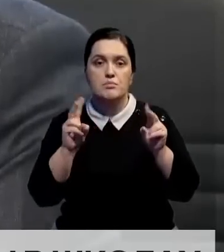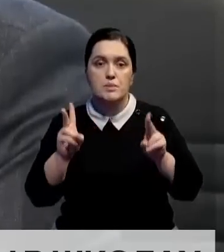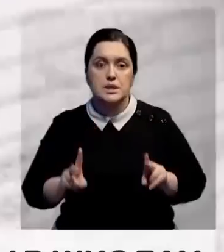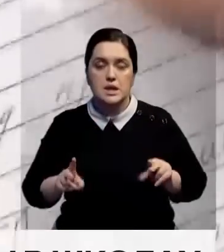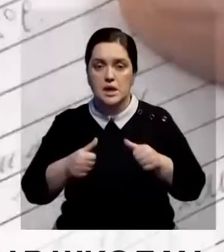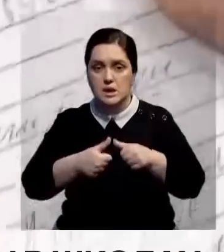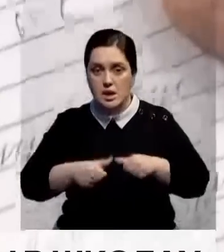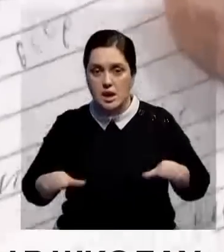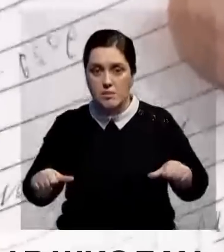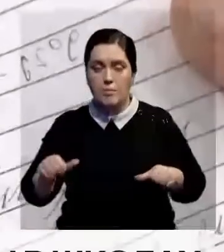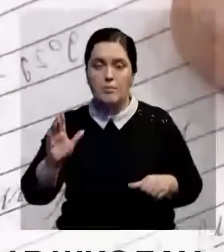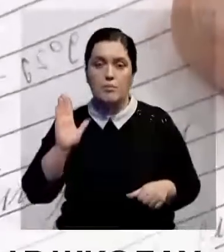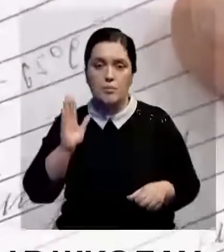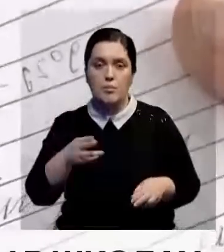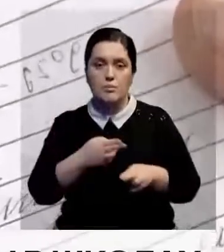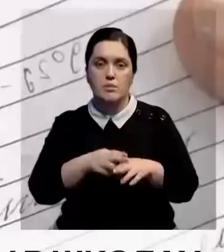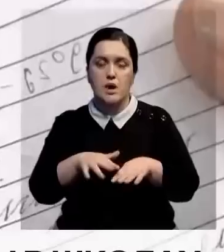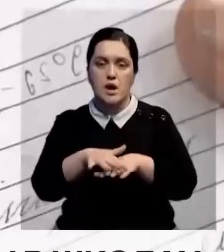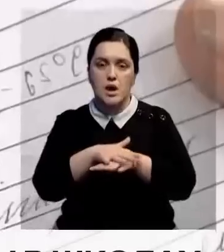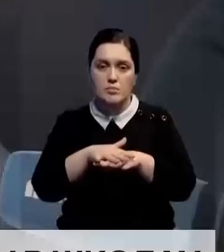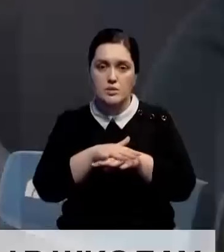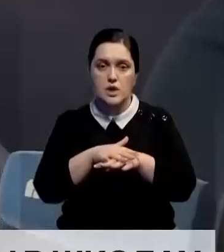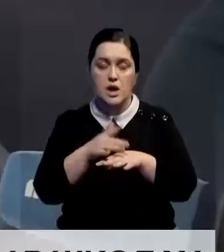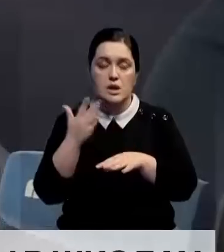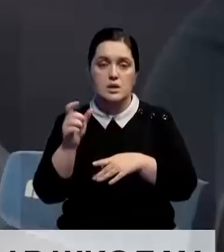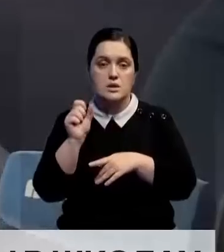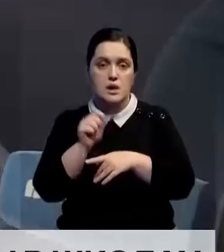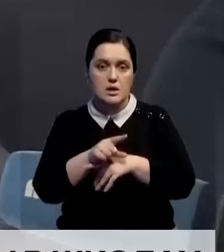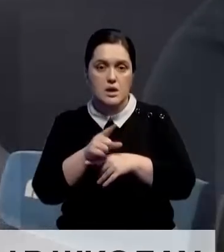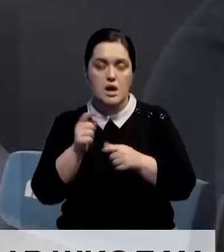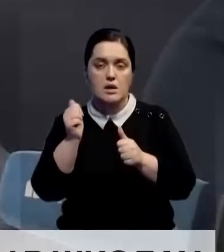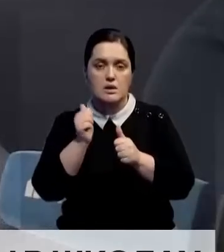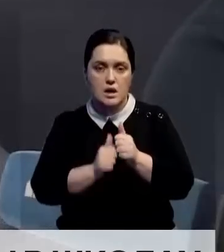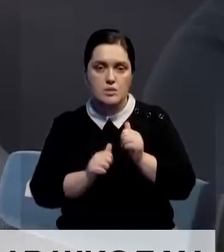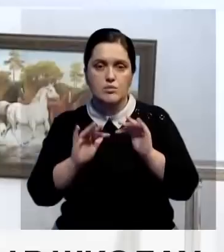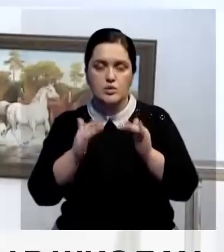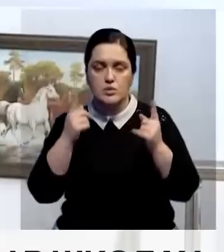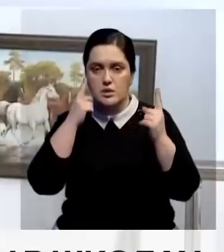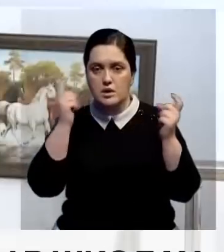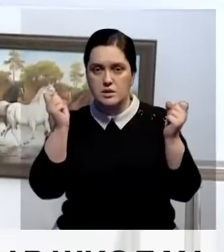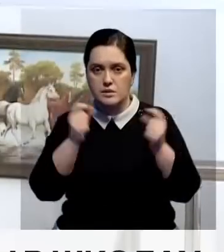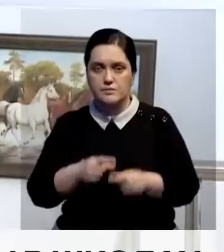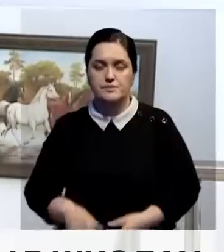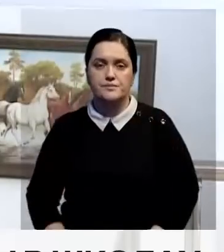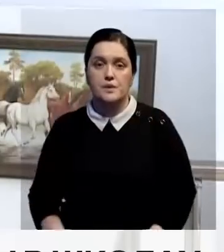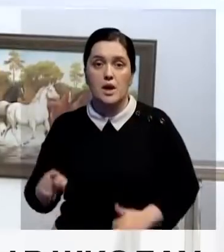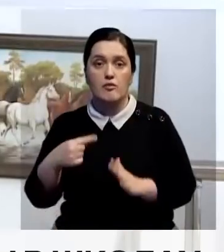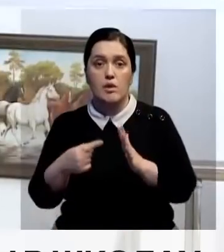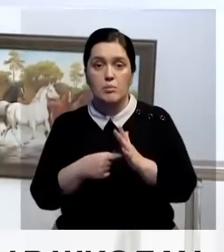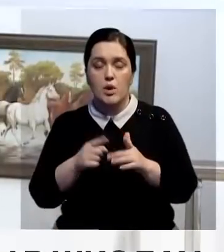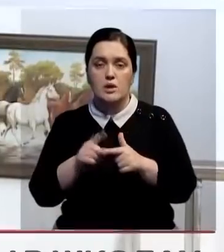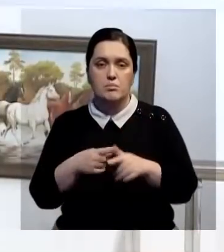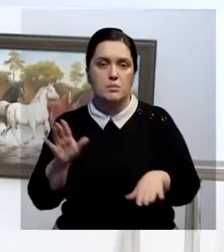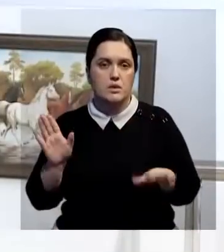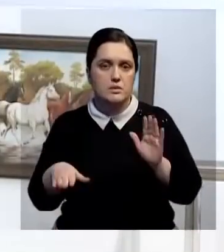комиссию, в состав которой войдут также общественники и эксперты. Их задача разобраться в каждом конкретном случае. Здесь вопрос либо бездействия